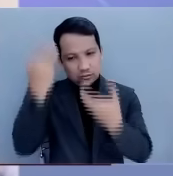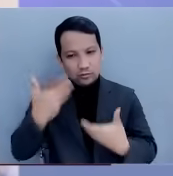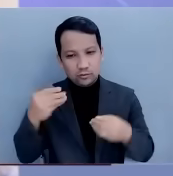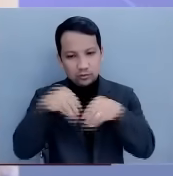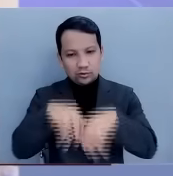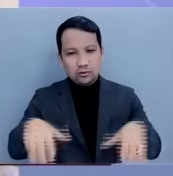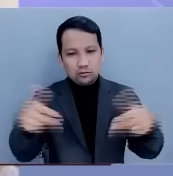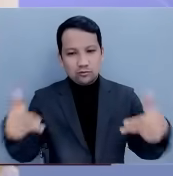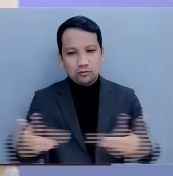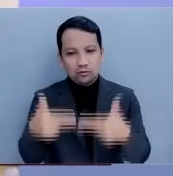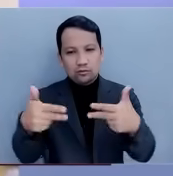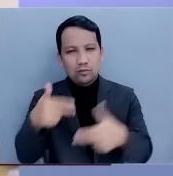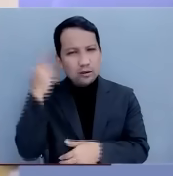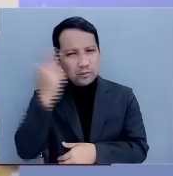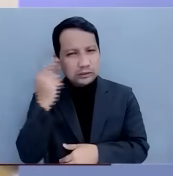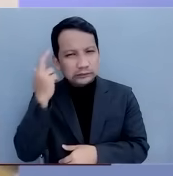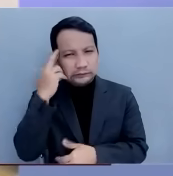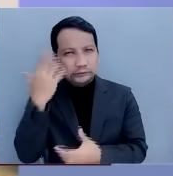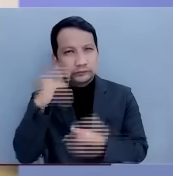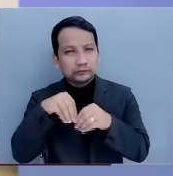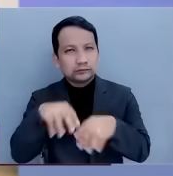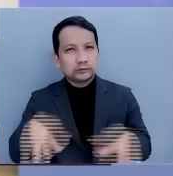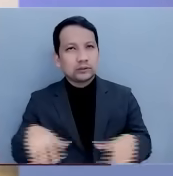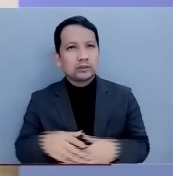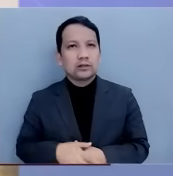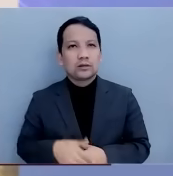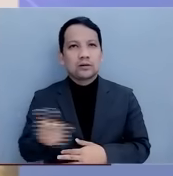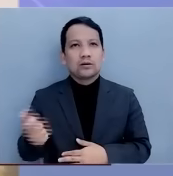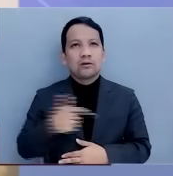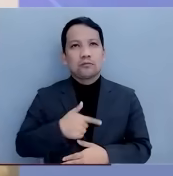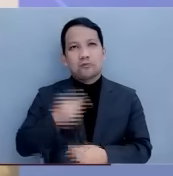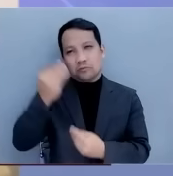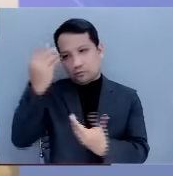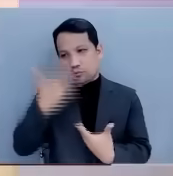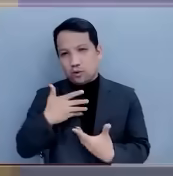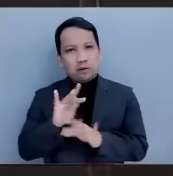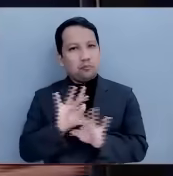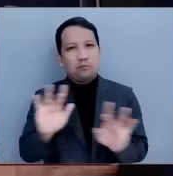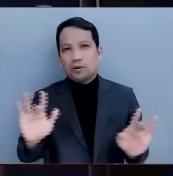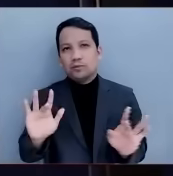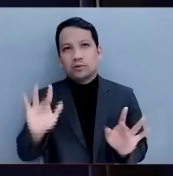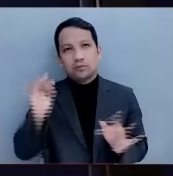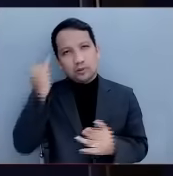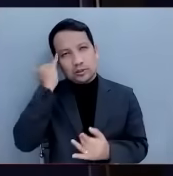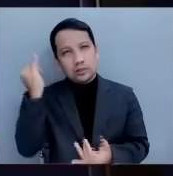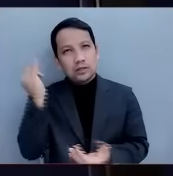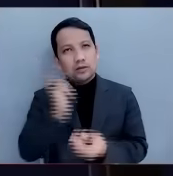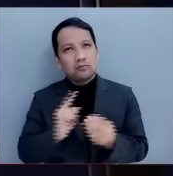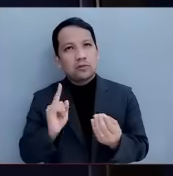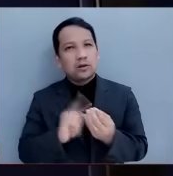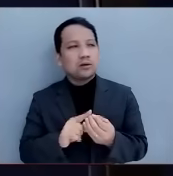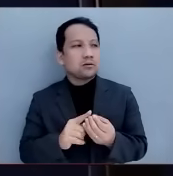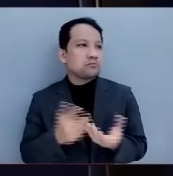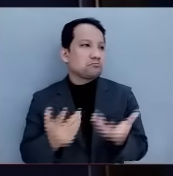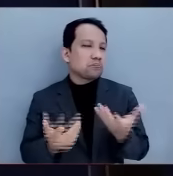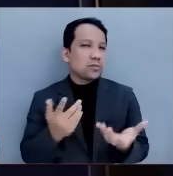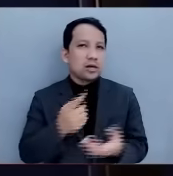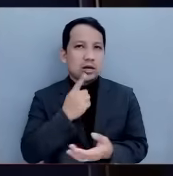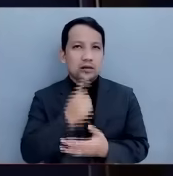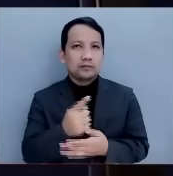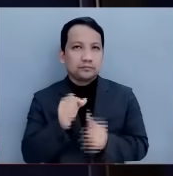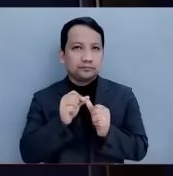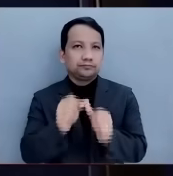kung ano ang motibo sa krimen. Wala pa tayo sa phase na gano'n. No? That will be another subject of